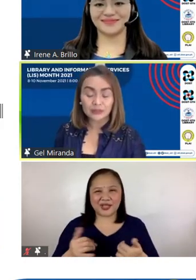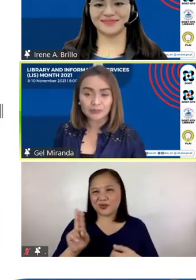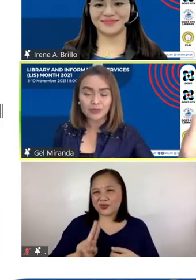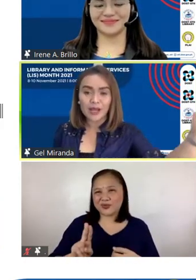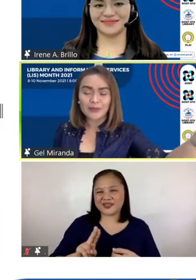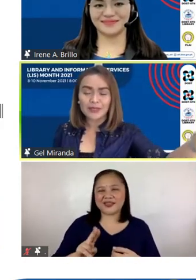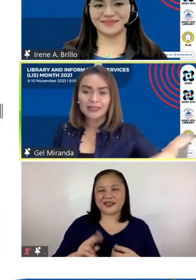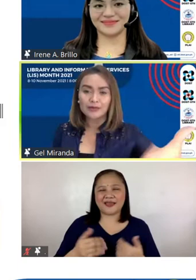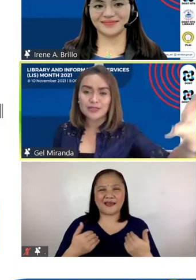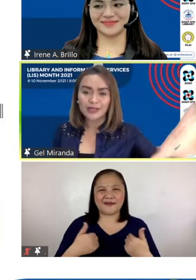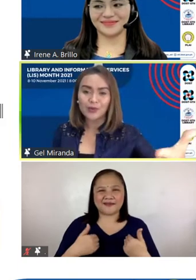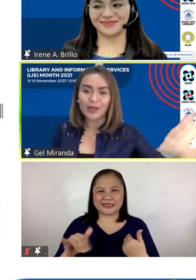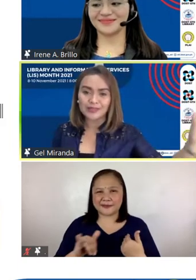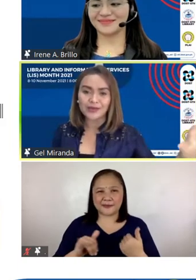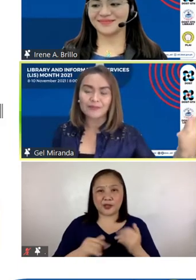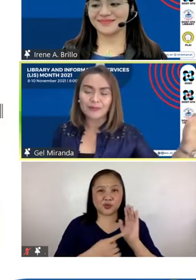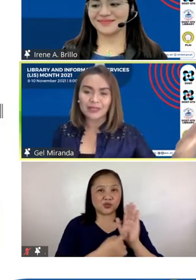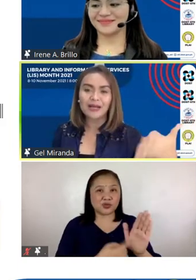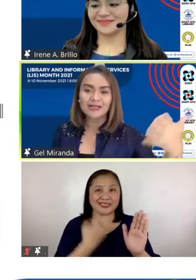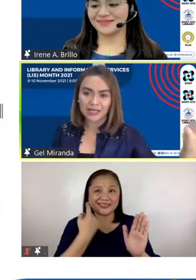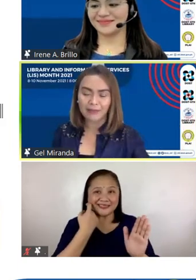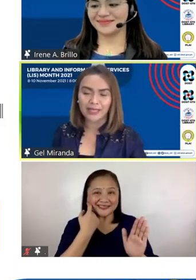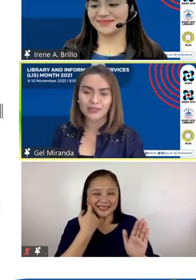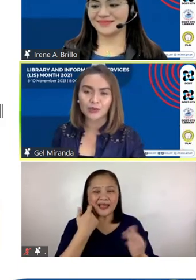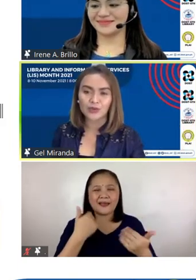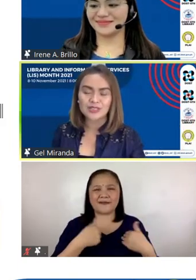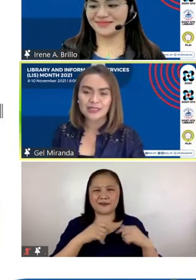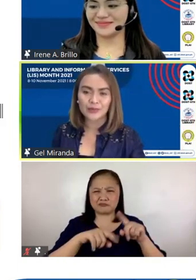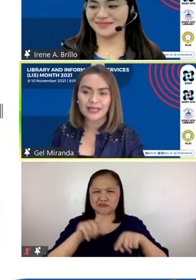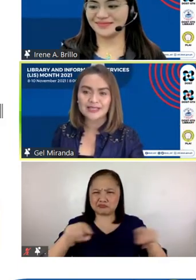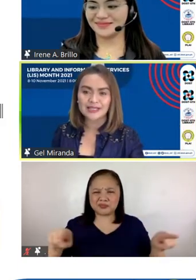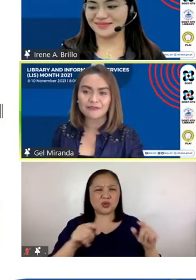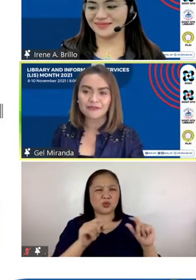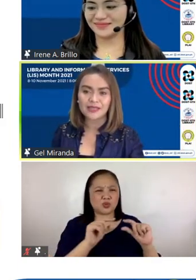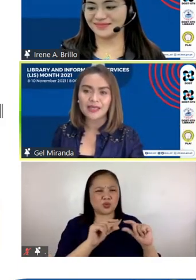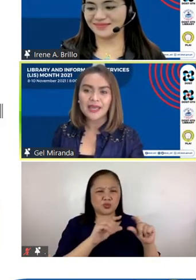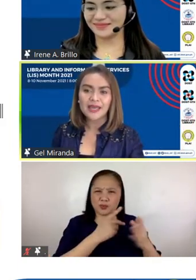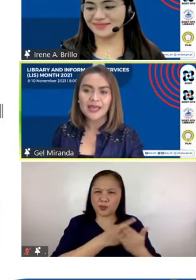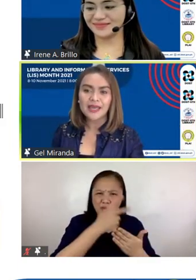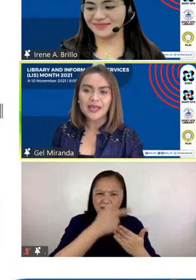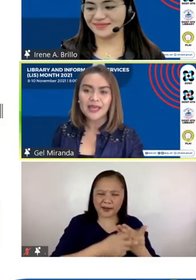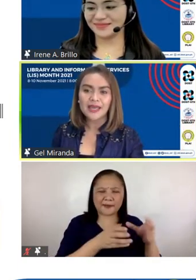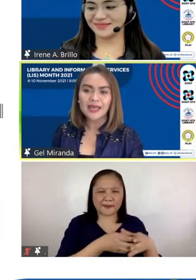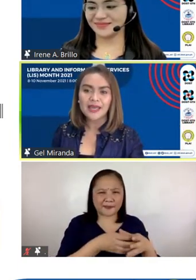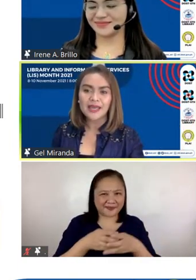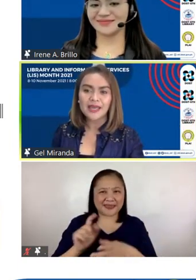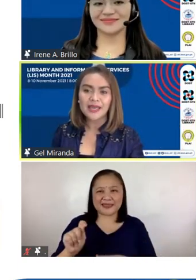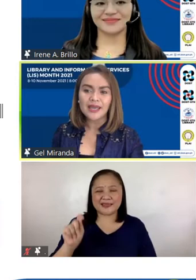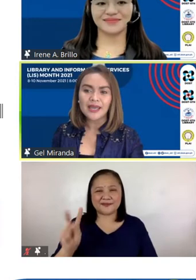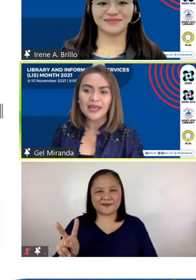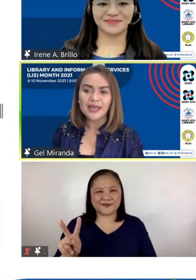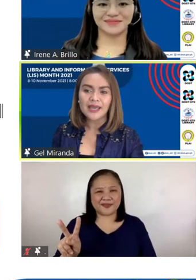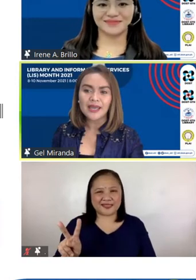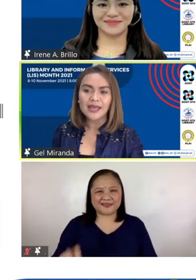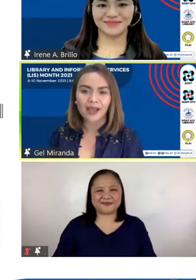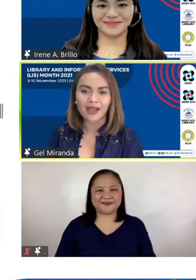katulad po ng mga pinakita ko sa inyo, meron tayong iba't ibang segmento sa DOST-TV.